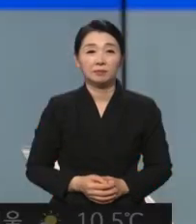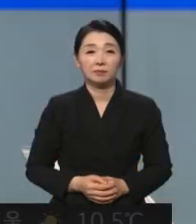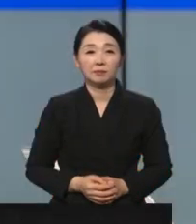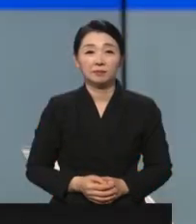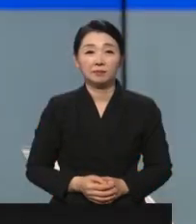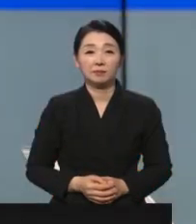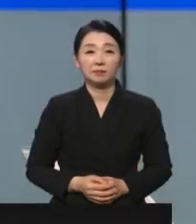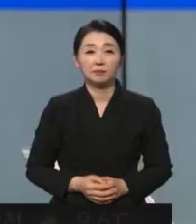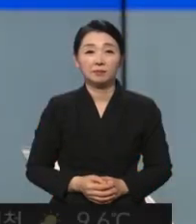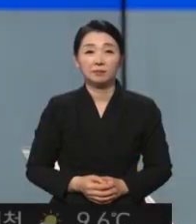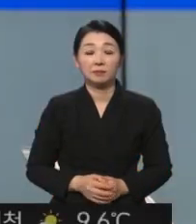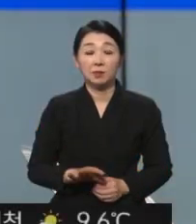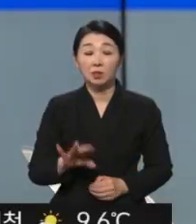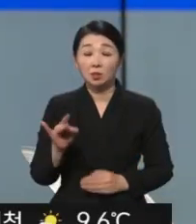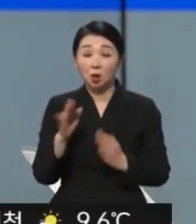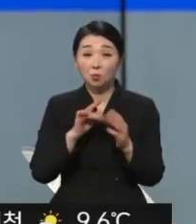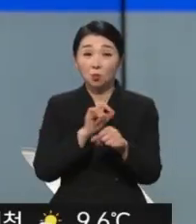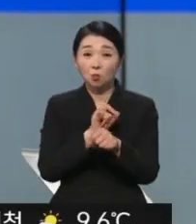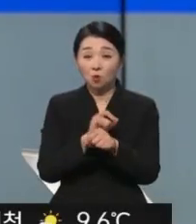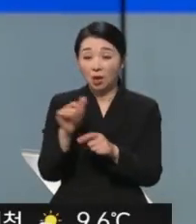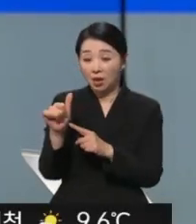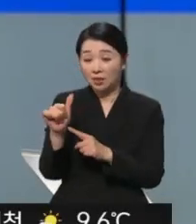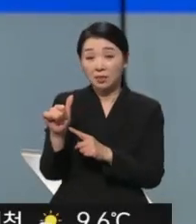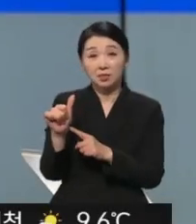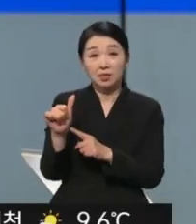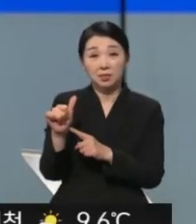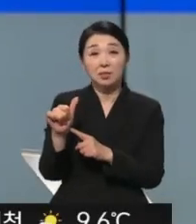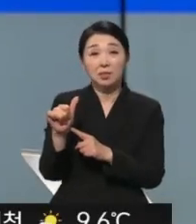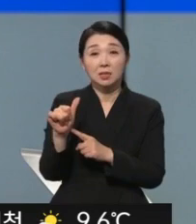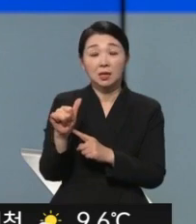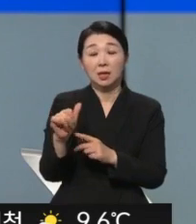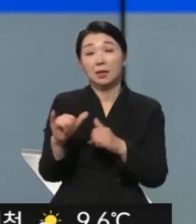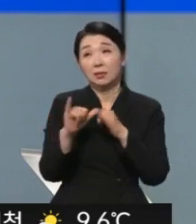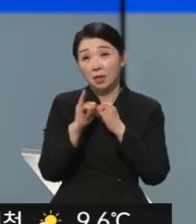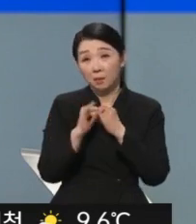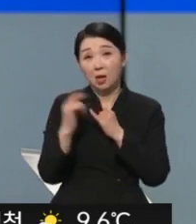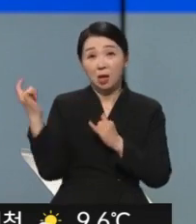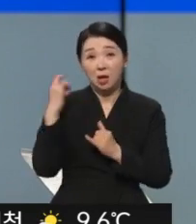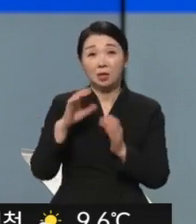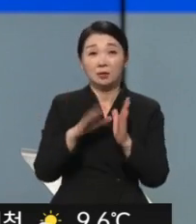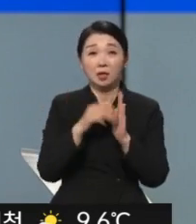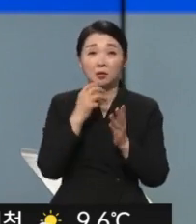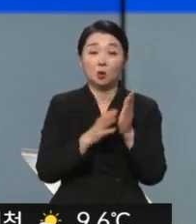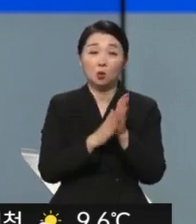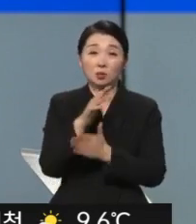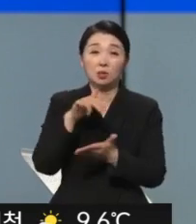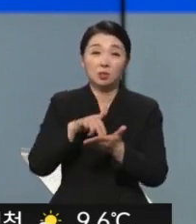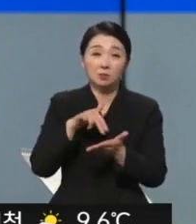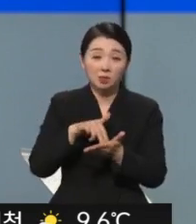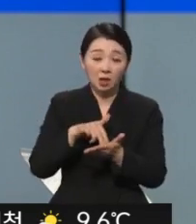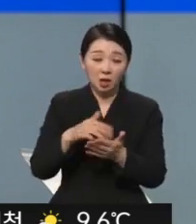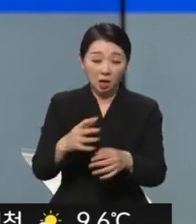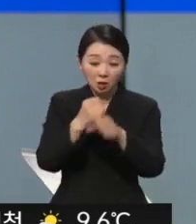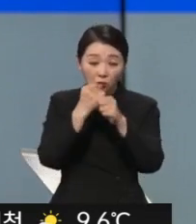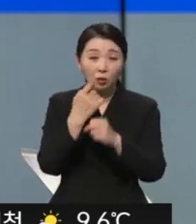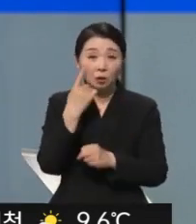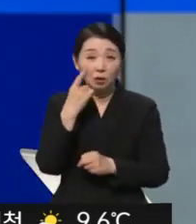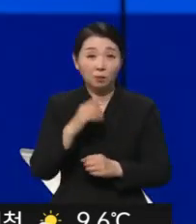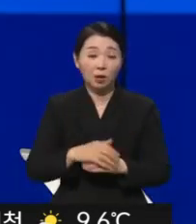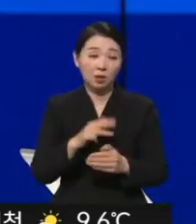특수번의 입장을 들어봤는데 처음 공무원 a씨의 사망 소식이 전해졌을 때 특히 제 서울시 쪽에서 나온 얘기를 종합해 보면은